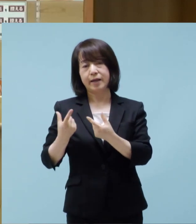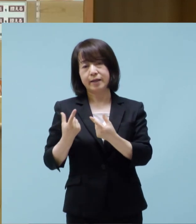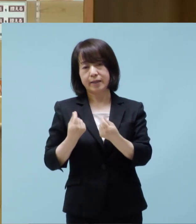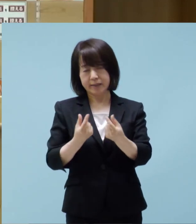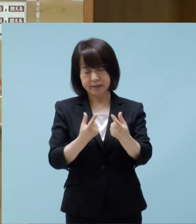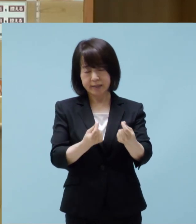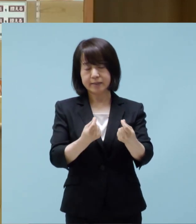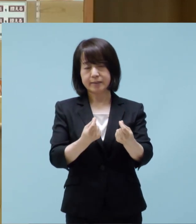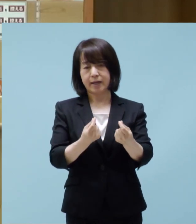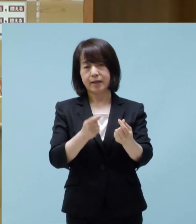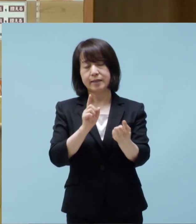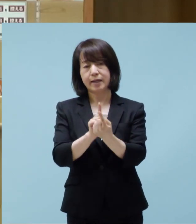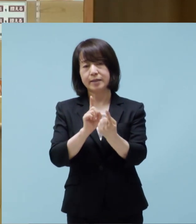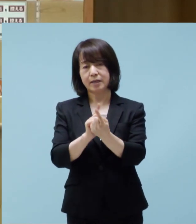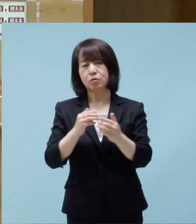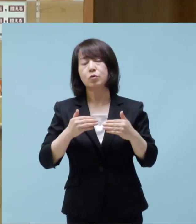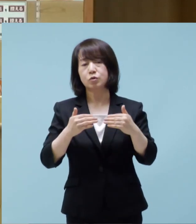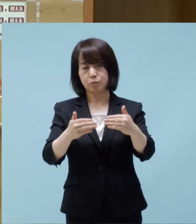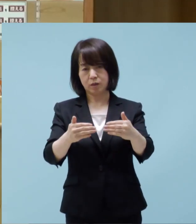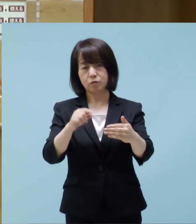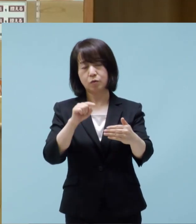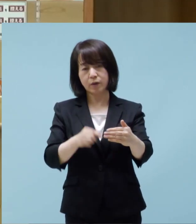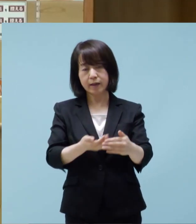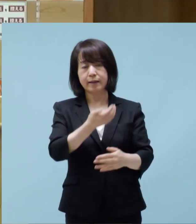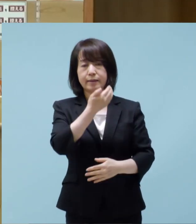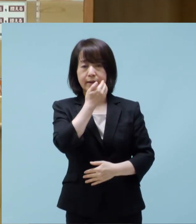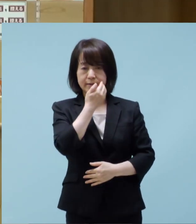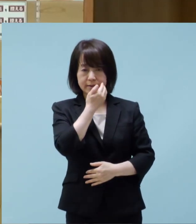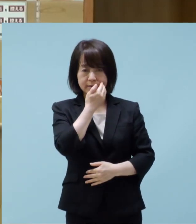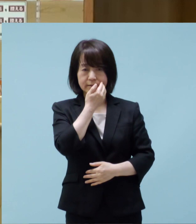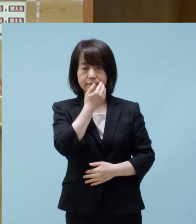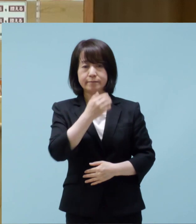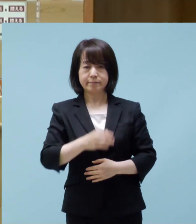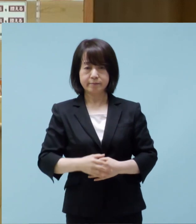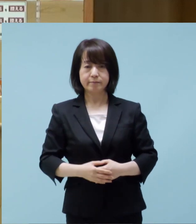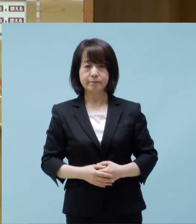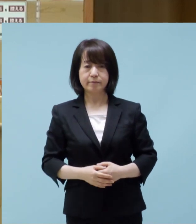が改めて重要であるというふうに考えています。